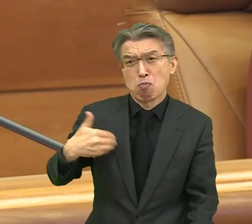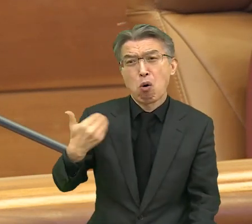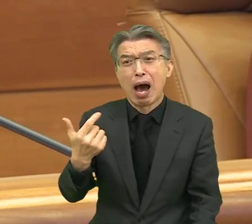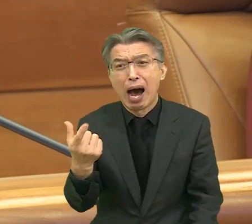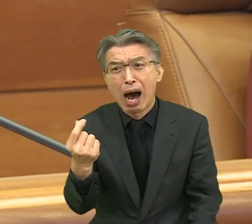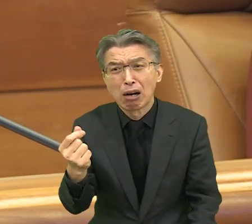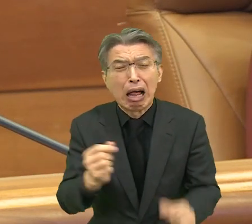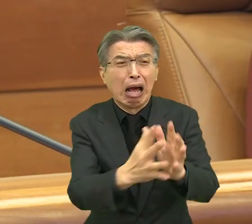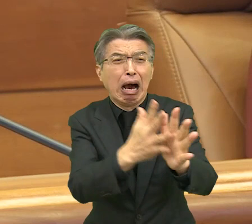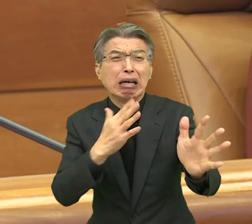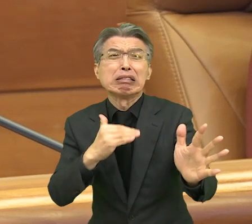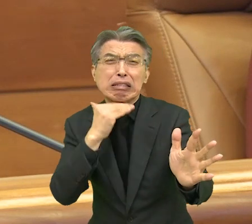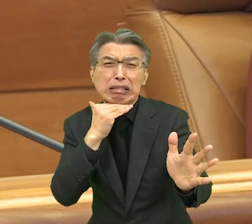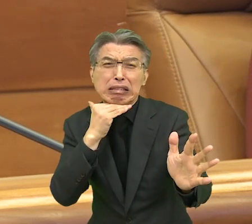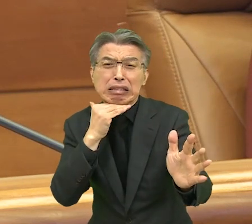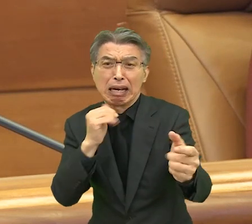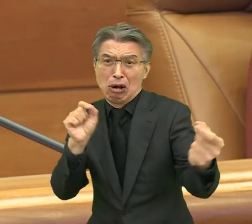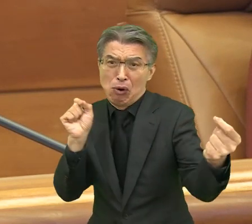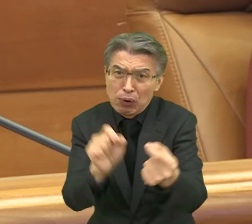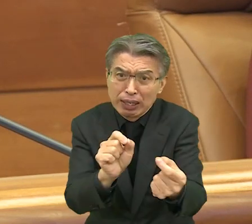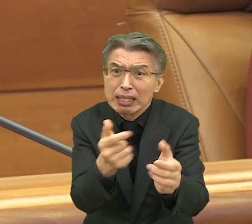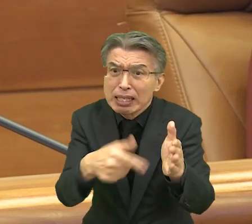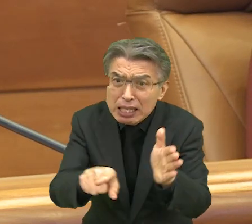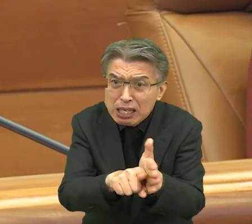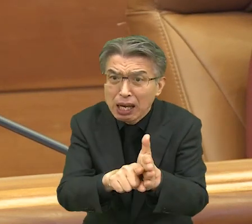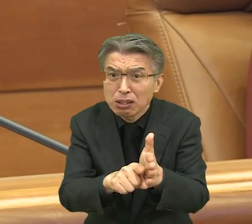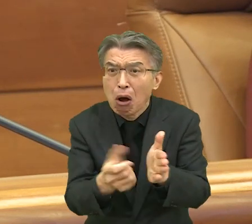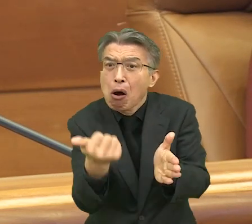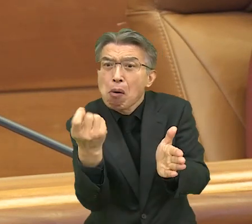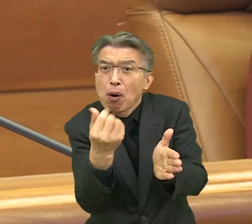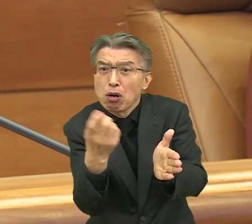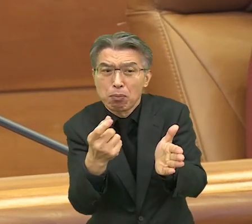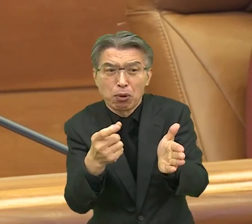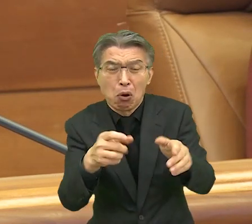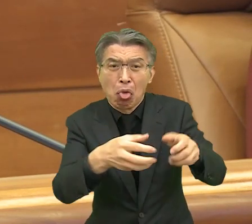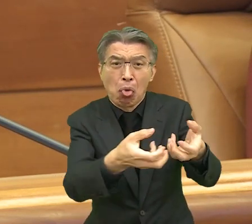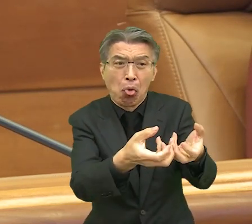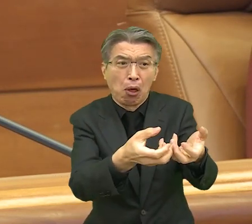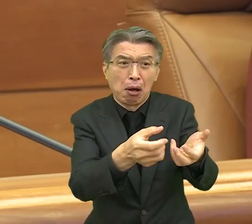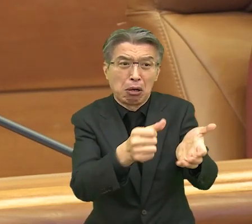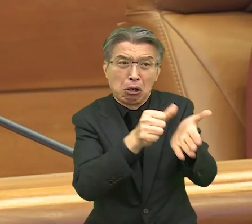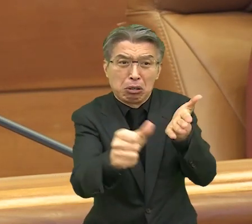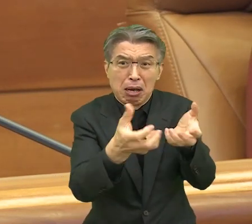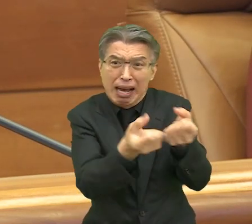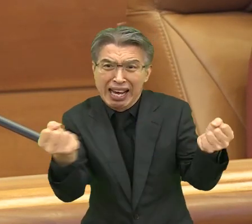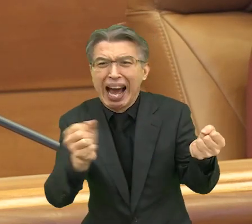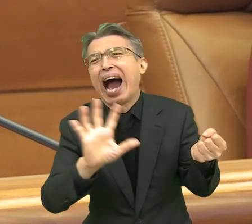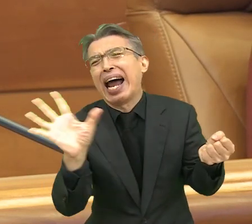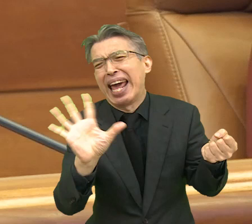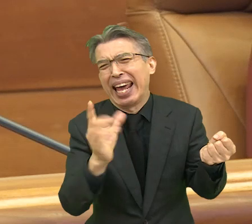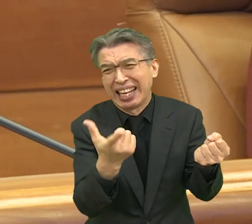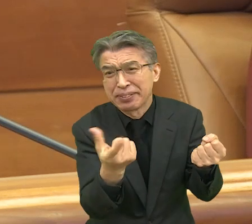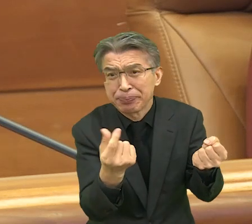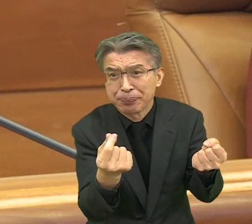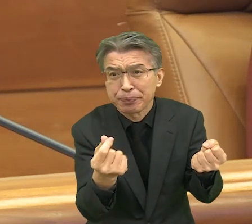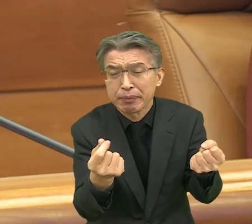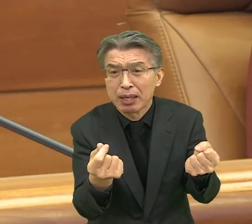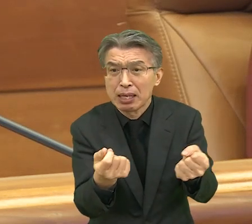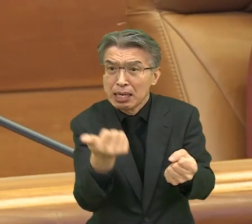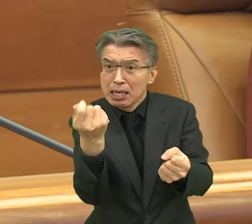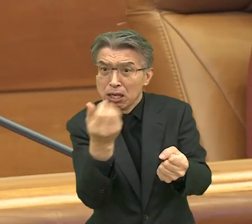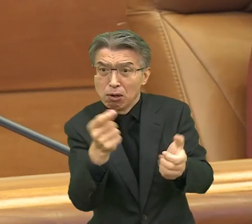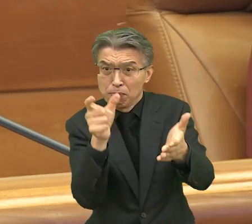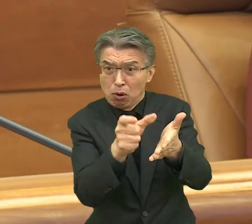대기 시간을 단축하기 위해 일련 번호를 절취하지 않도록 정하게 된 것입니다. 한편 일련 번호를